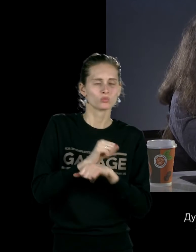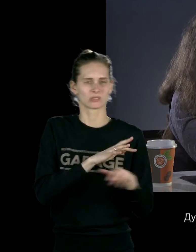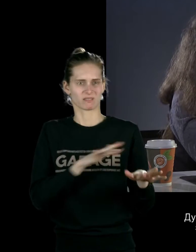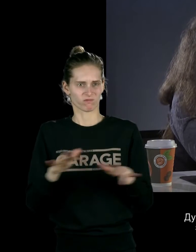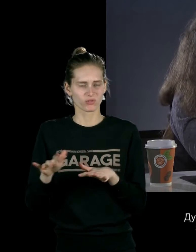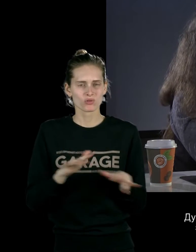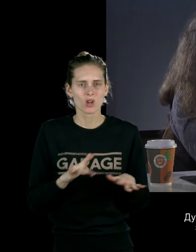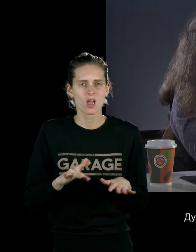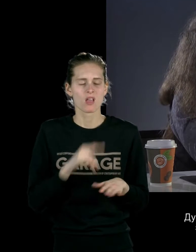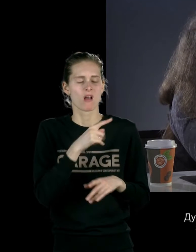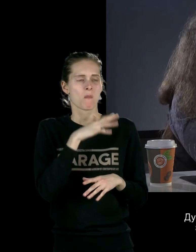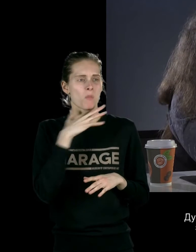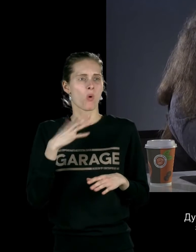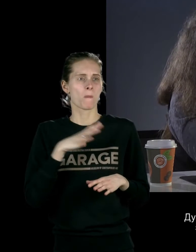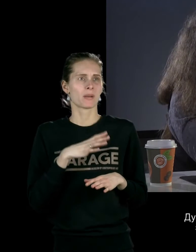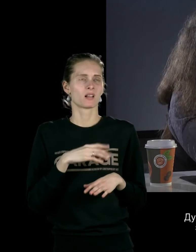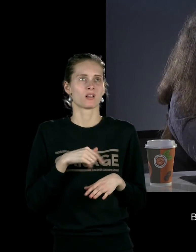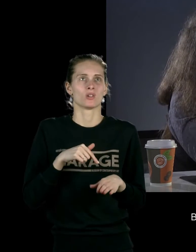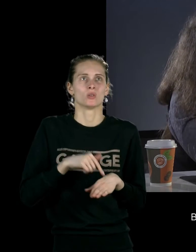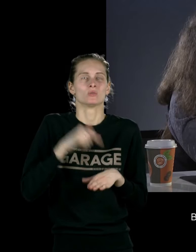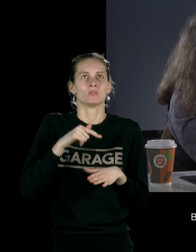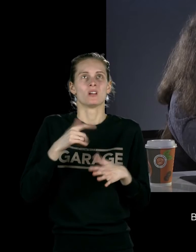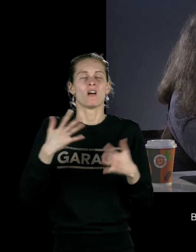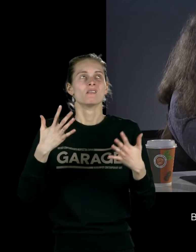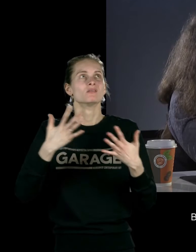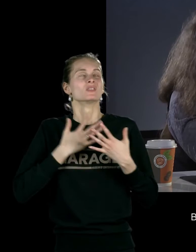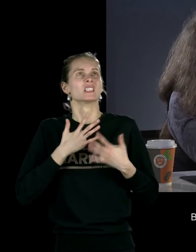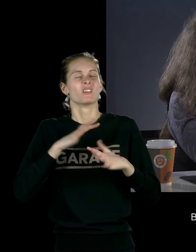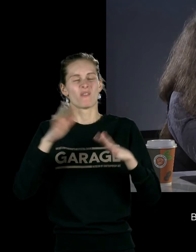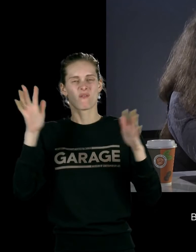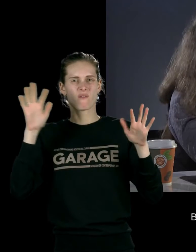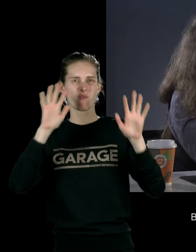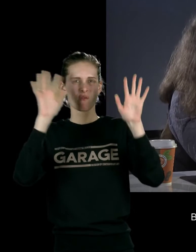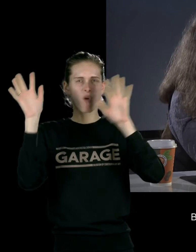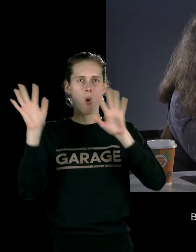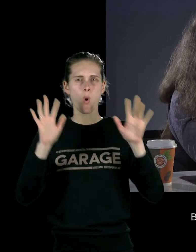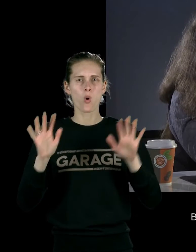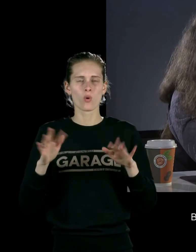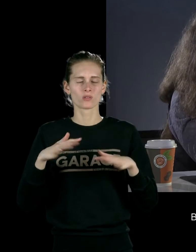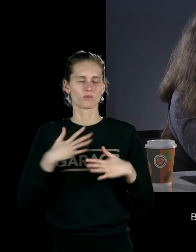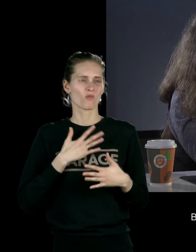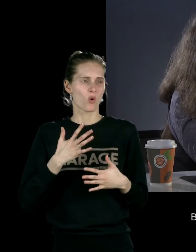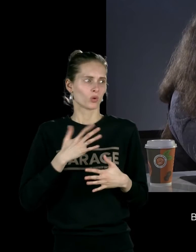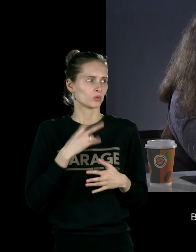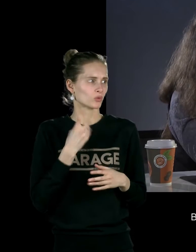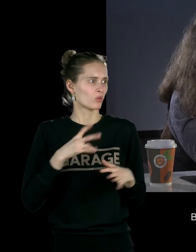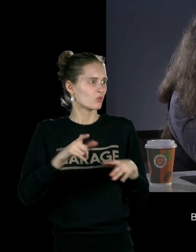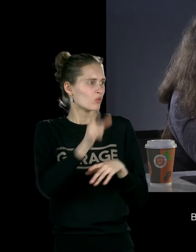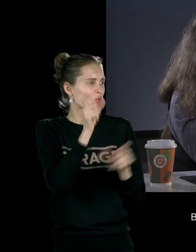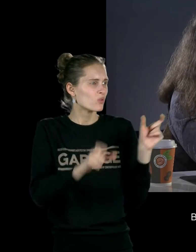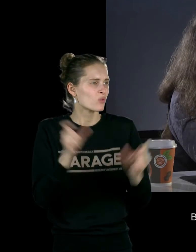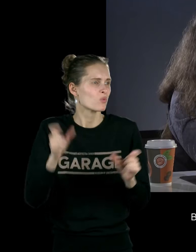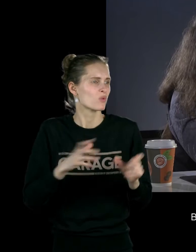постоянного присутствия насилия в воздухе, в том числе насилия, связанного с профессией его отца, который был конезаводчиком, и в том